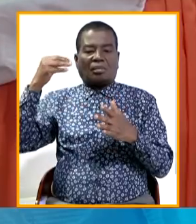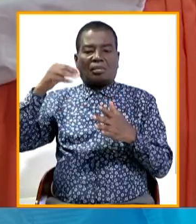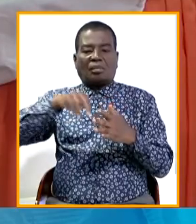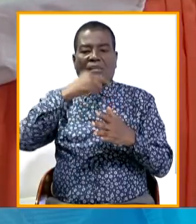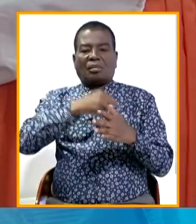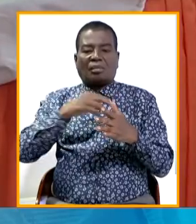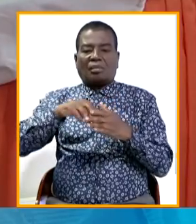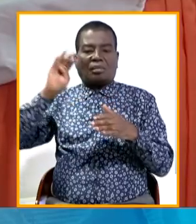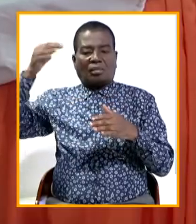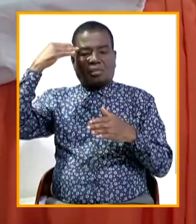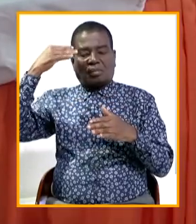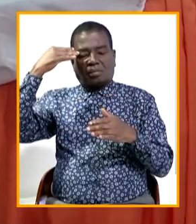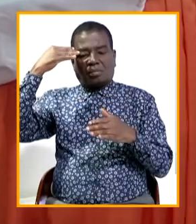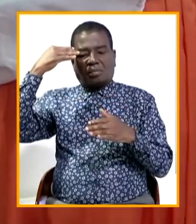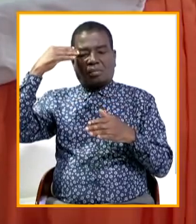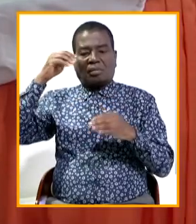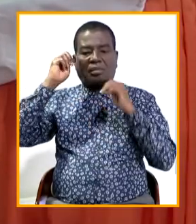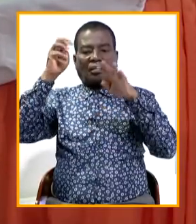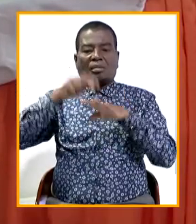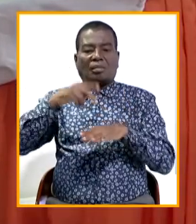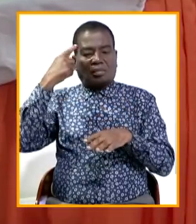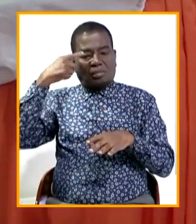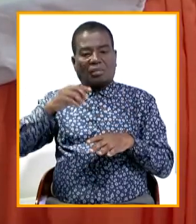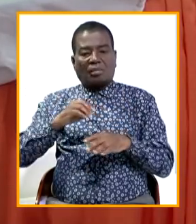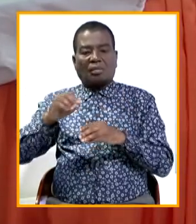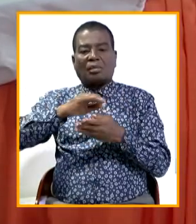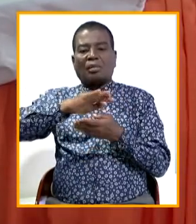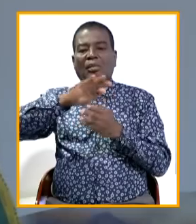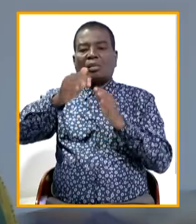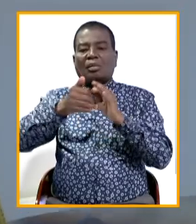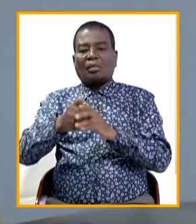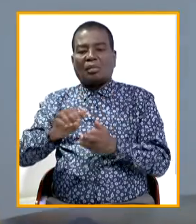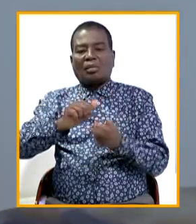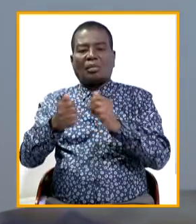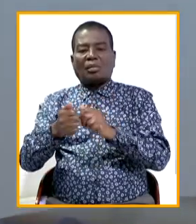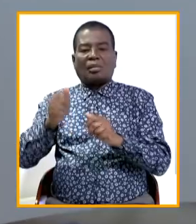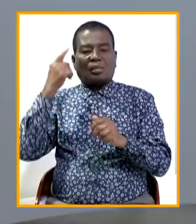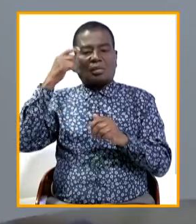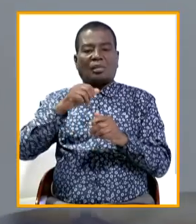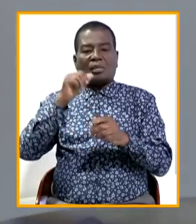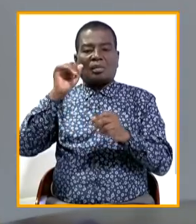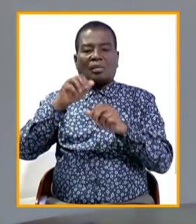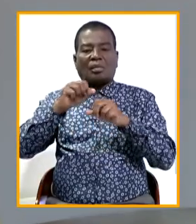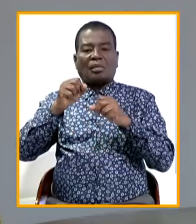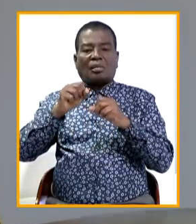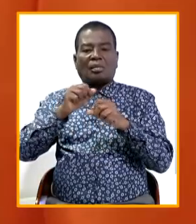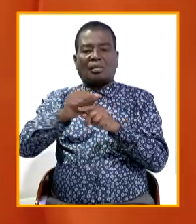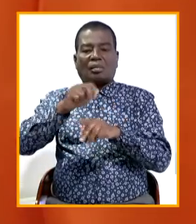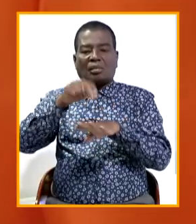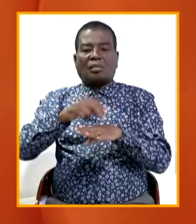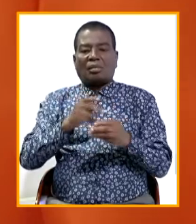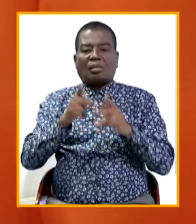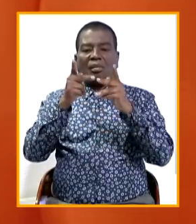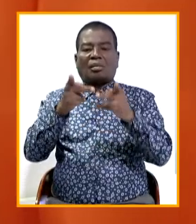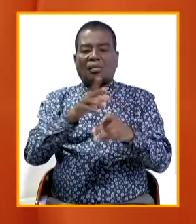notamment du département des curricula, pour opérer toutes les transformations nécessaires. Ces séances de formation se présentent comme une réponse